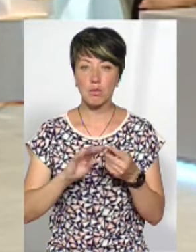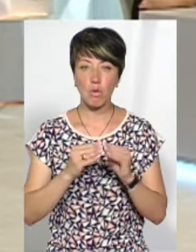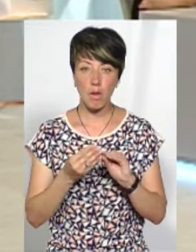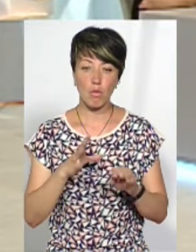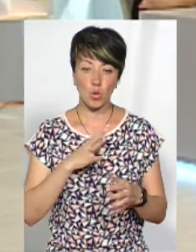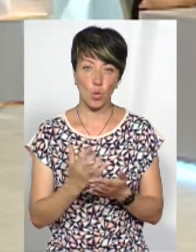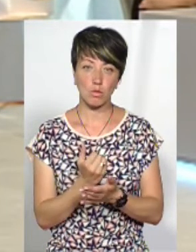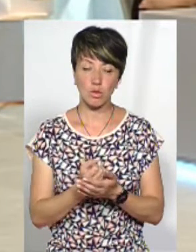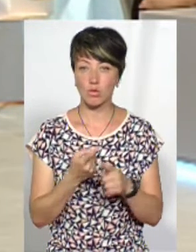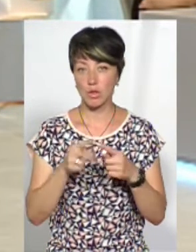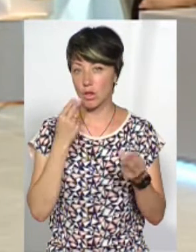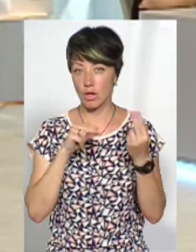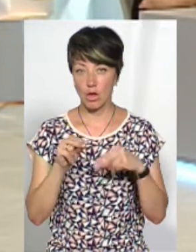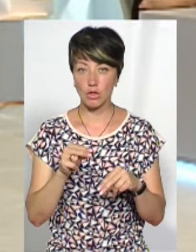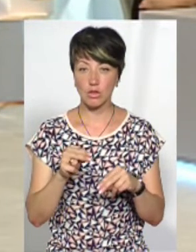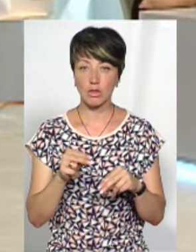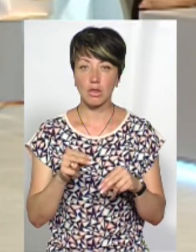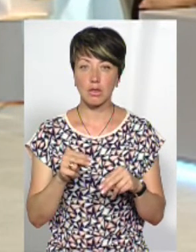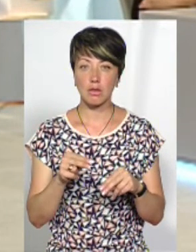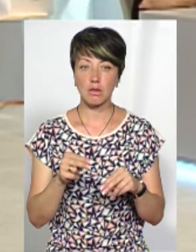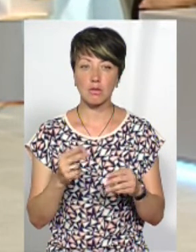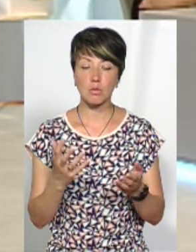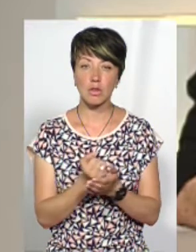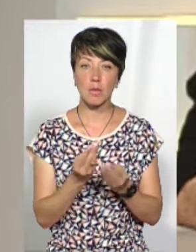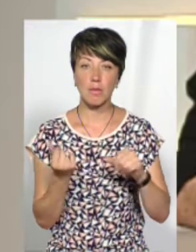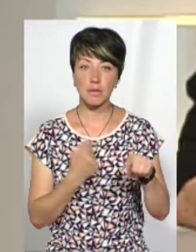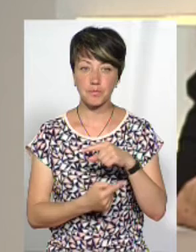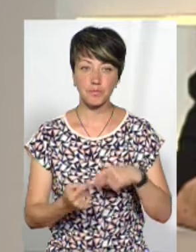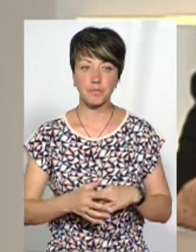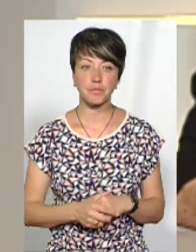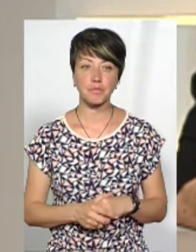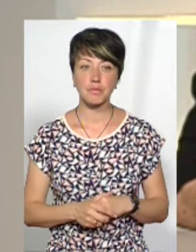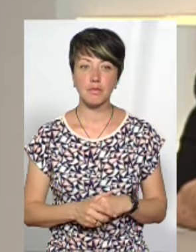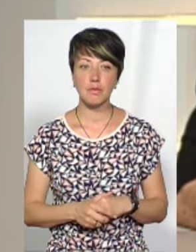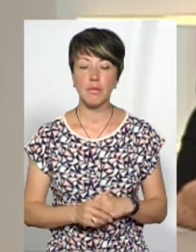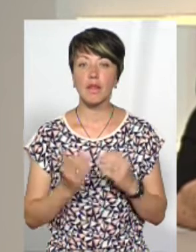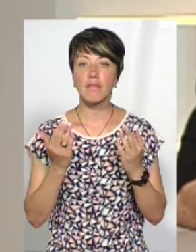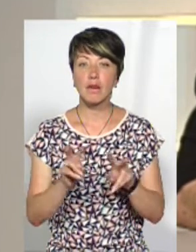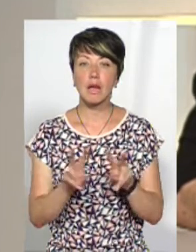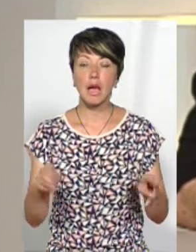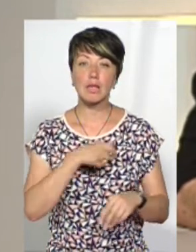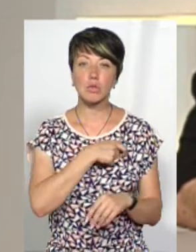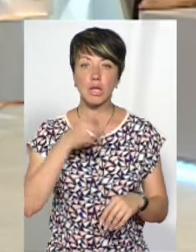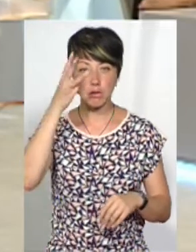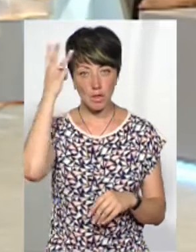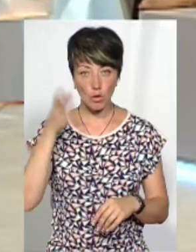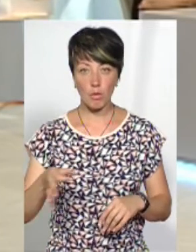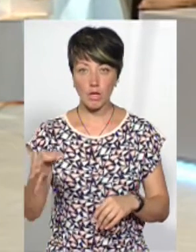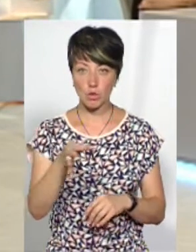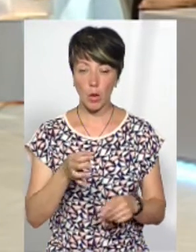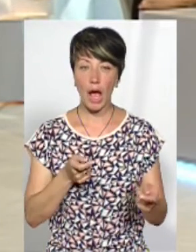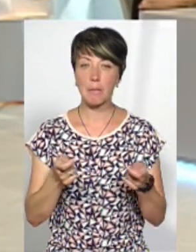тут якраз це навіть краще, чим виходить, ніж в традиційному бізнесі. Пані Тетяно, ось ви як депутат Хмельницької обласної